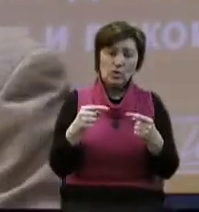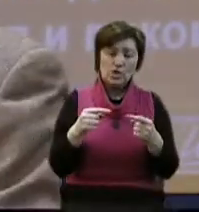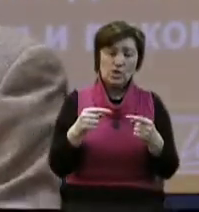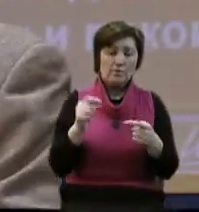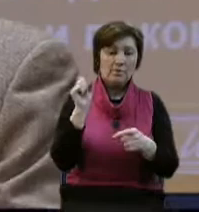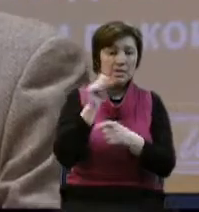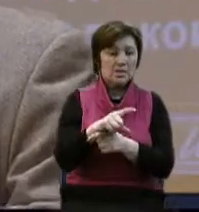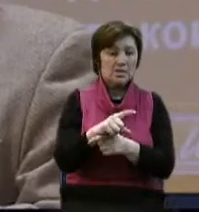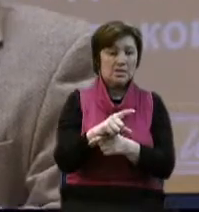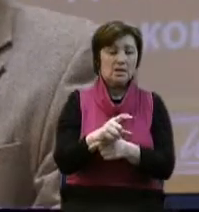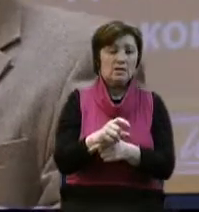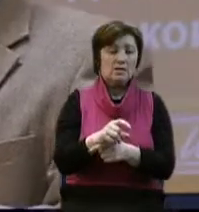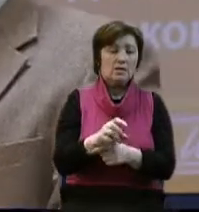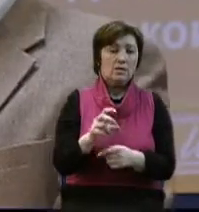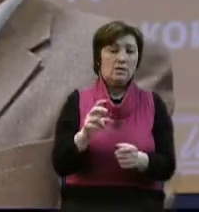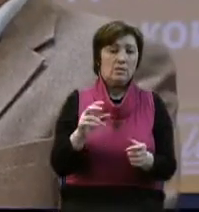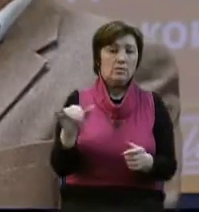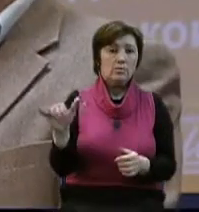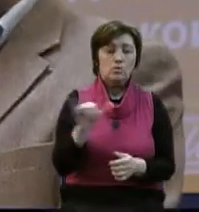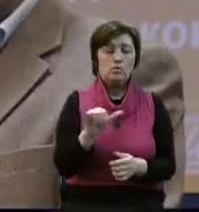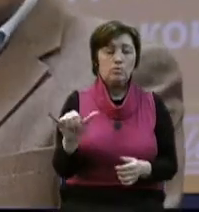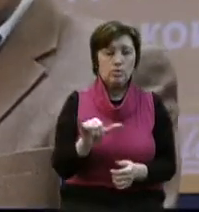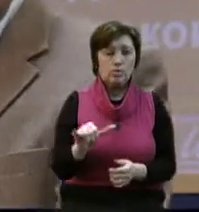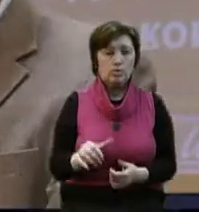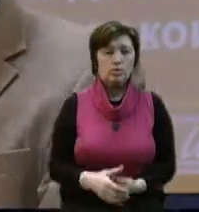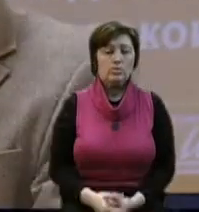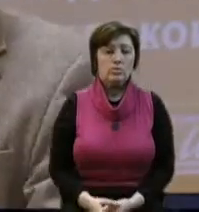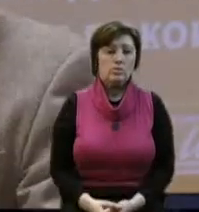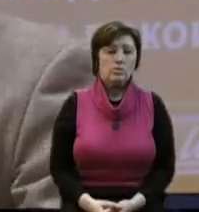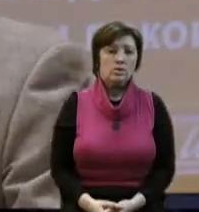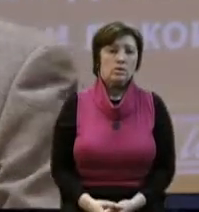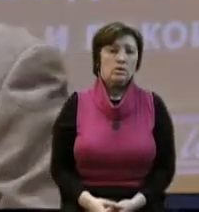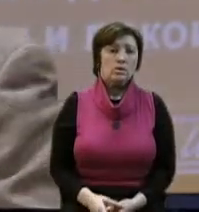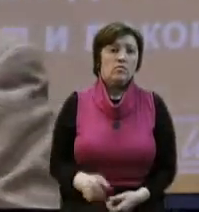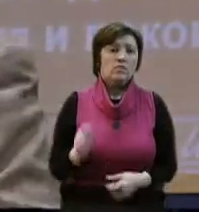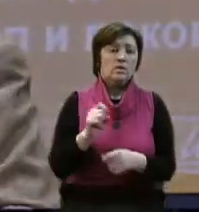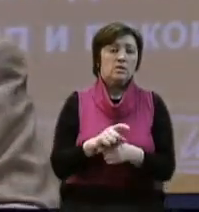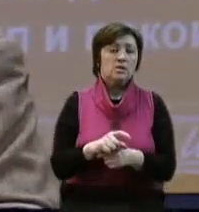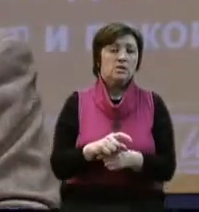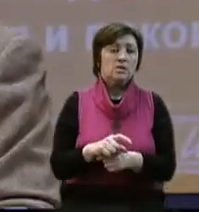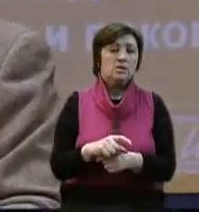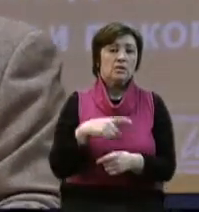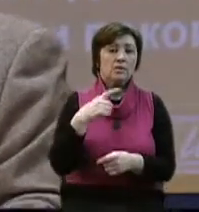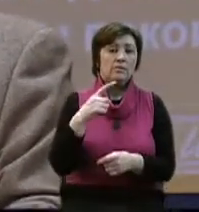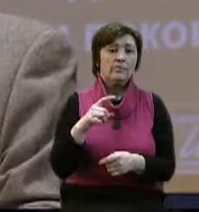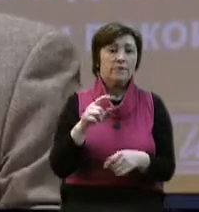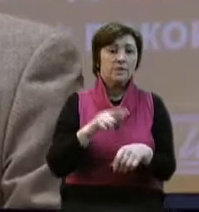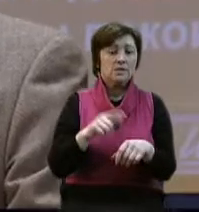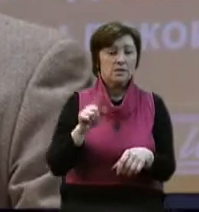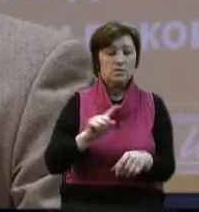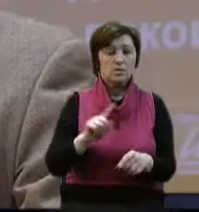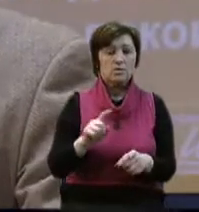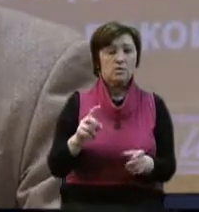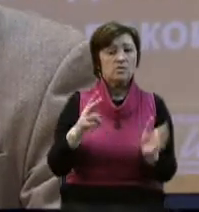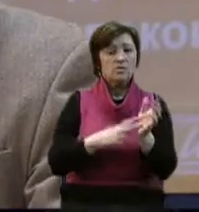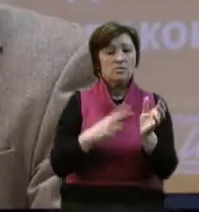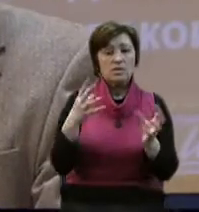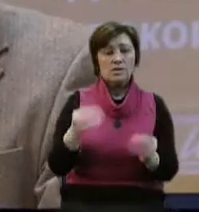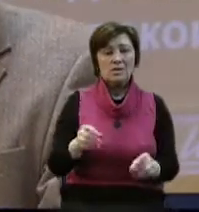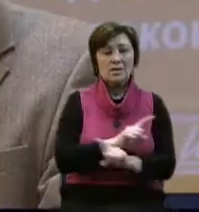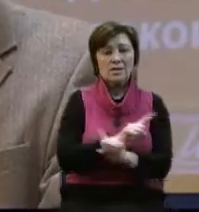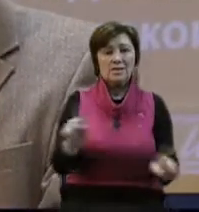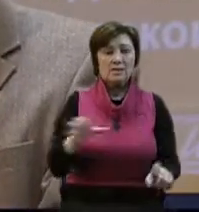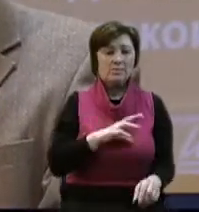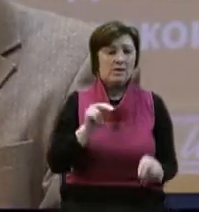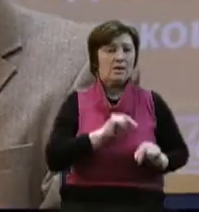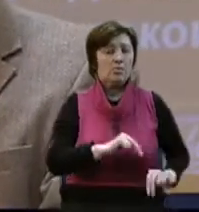дня, субботы. Это повеление касалось того, что в седьмой день они не имели права работать, то есть